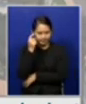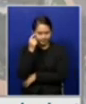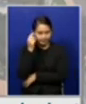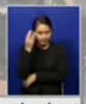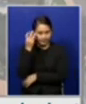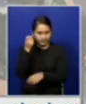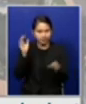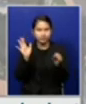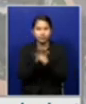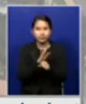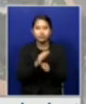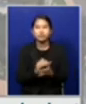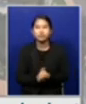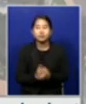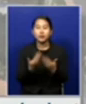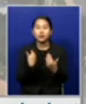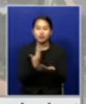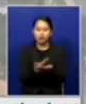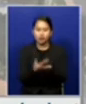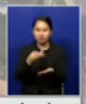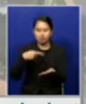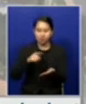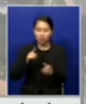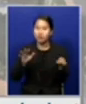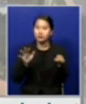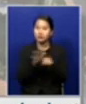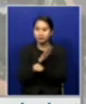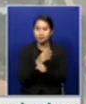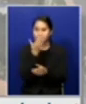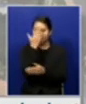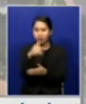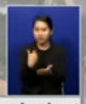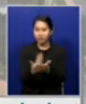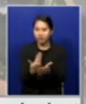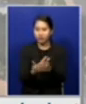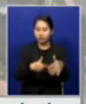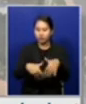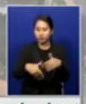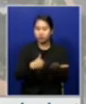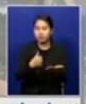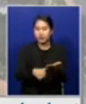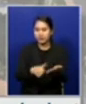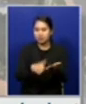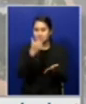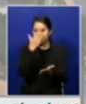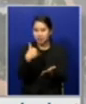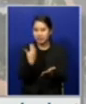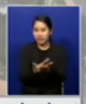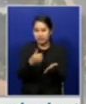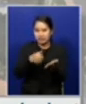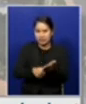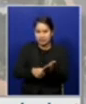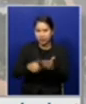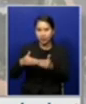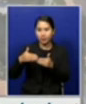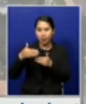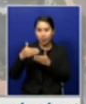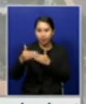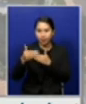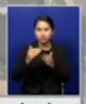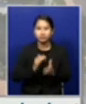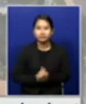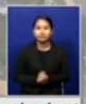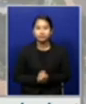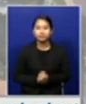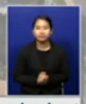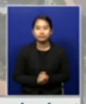ให้เกิดคุ้มค่าของเงินภาษีพี่น้องประชาชนซึ่งเราต้องเป็นหนี้อีกต่อไปนะครับแผนสุดท้